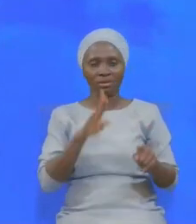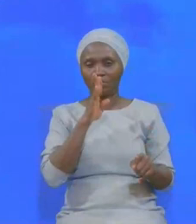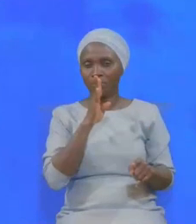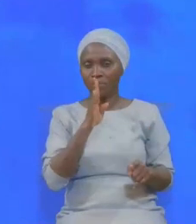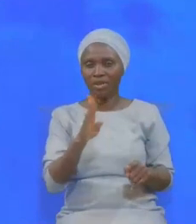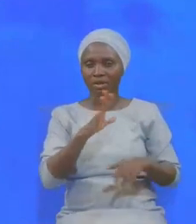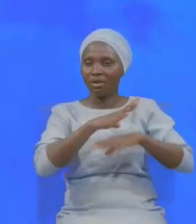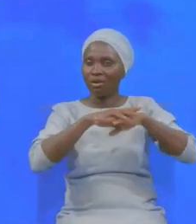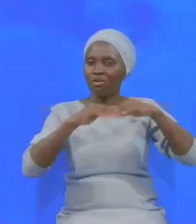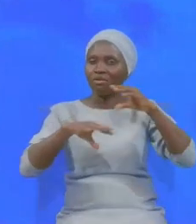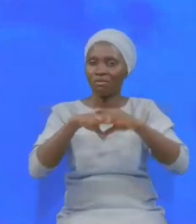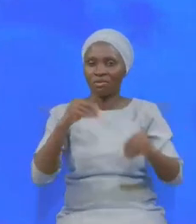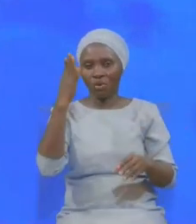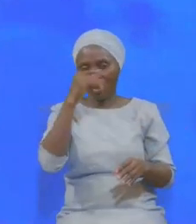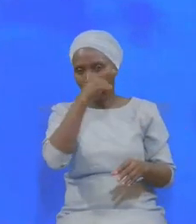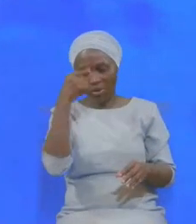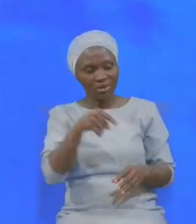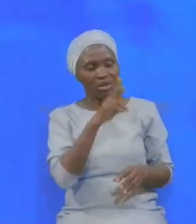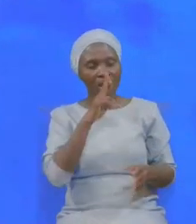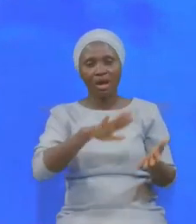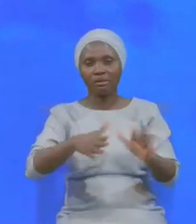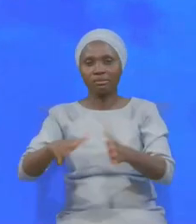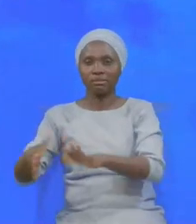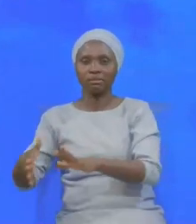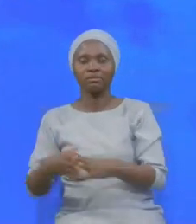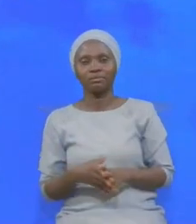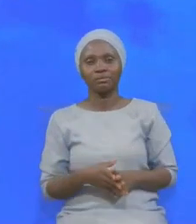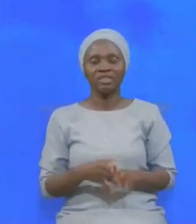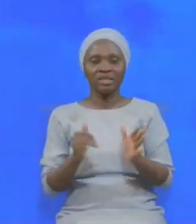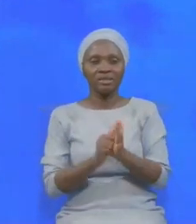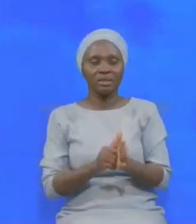ils ne sont plus. C'est l'eau amère